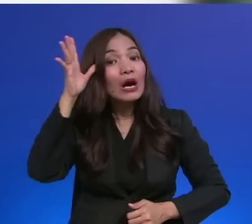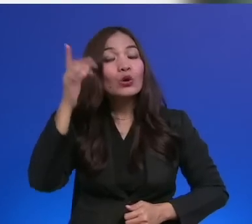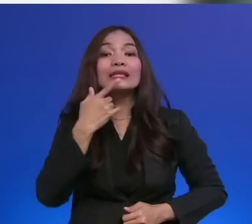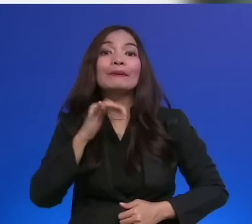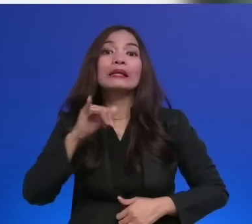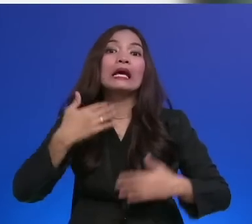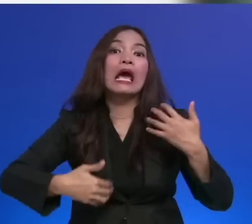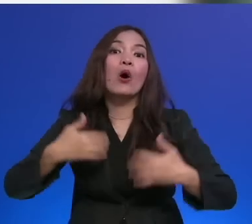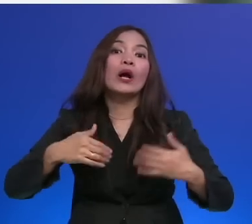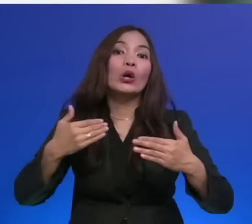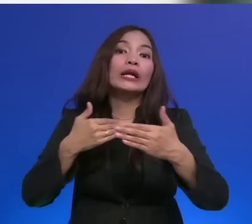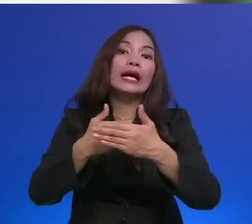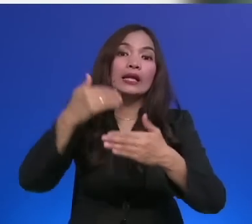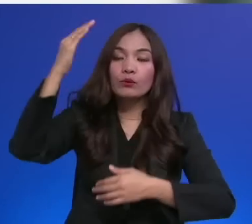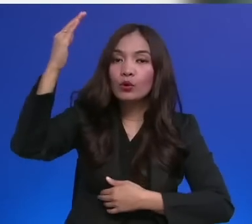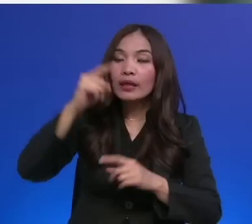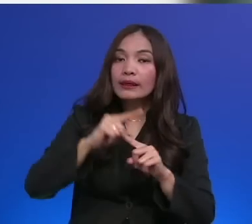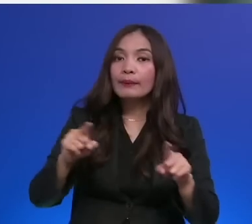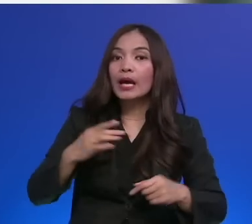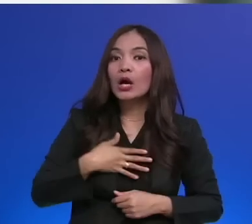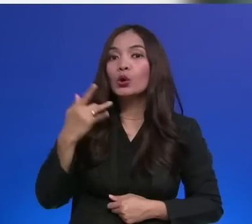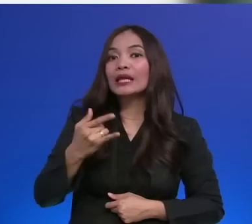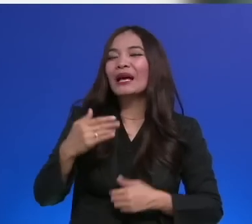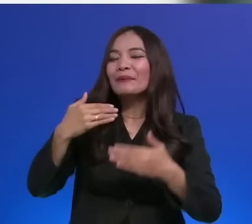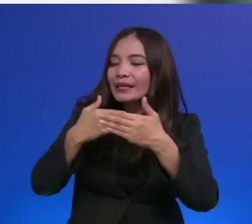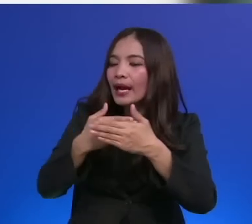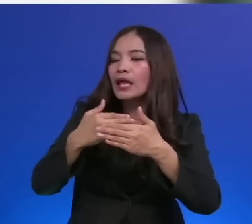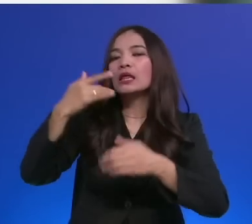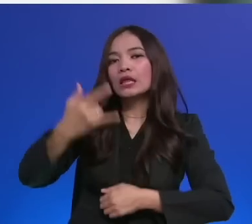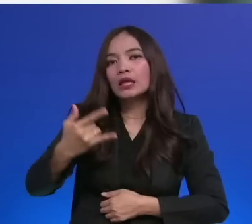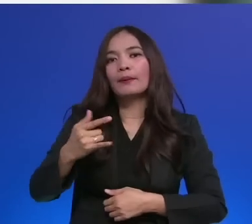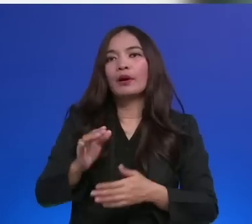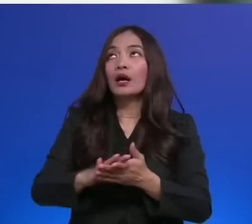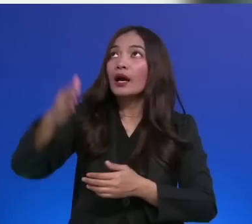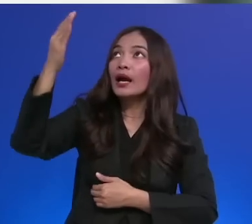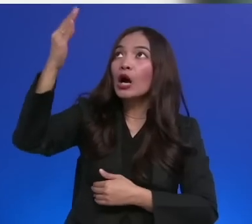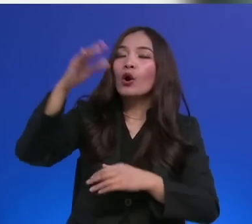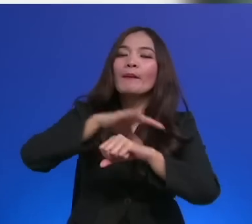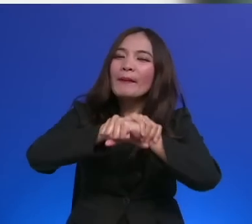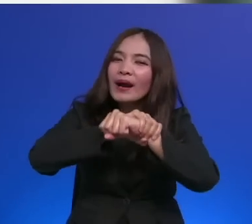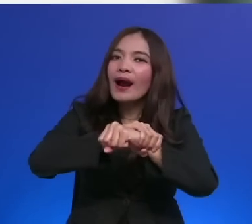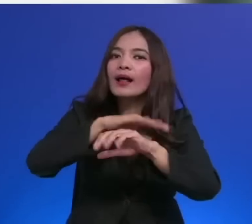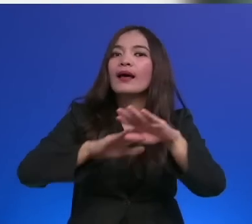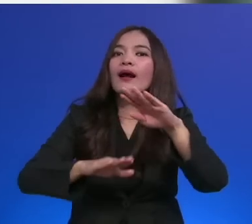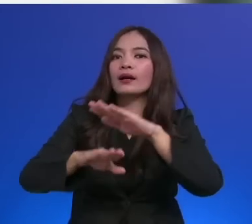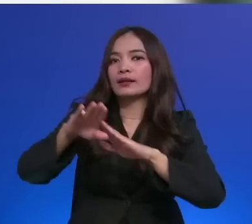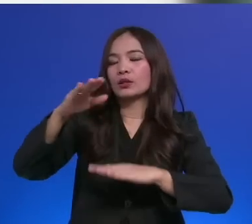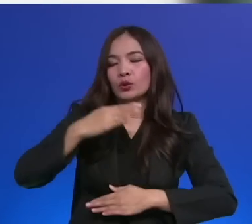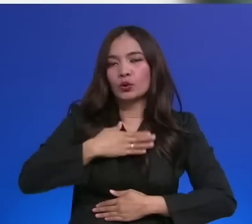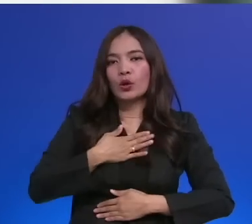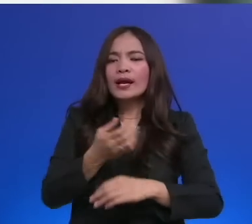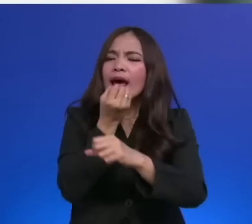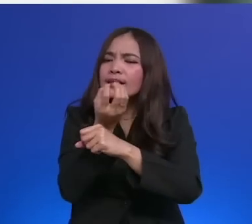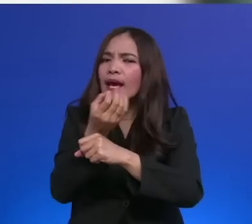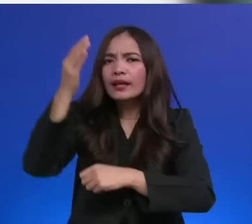hewan aku di dekatmu, tetapi aku tetap di dekatmu, engkau memegang tangan kananku. Dengan nasihatmu